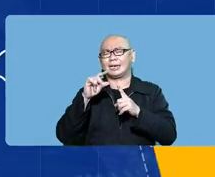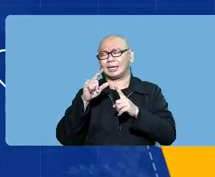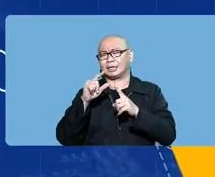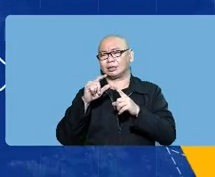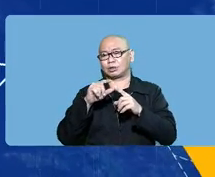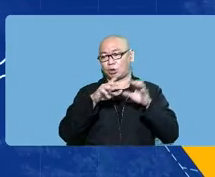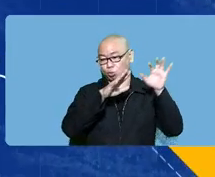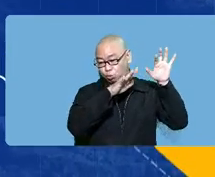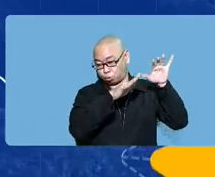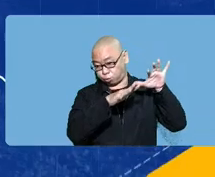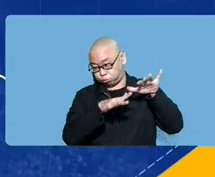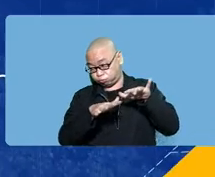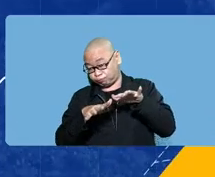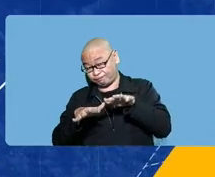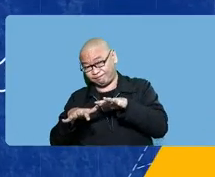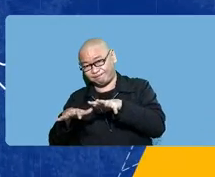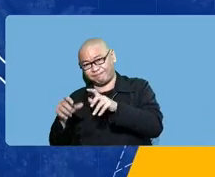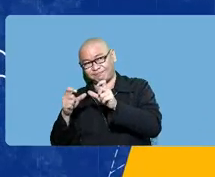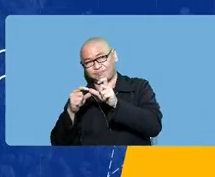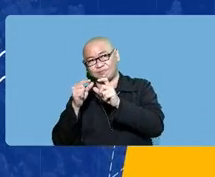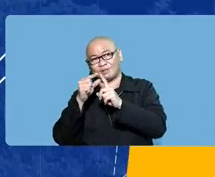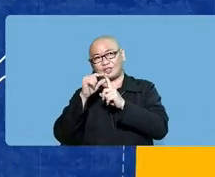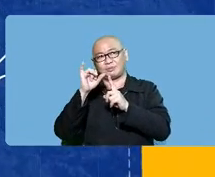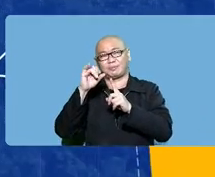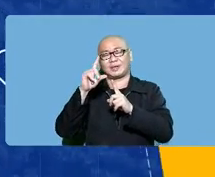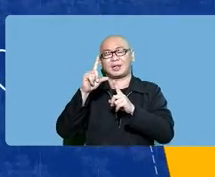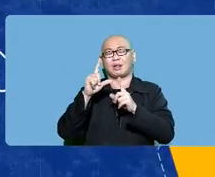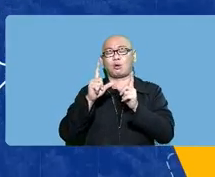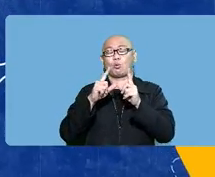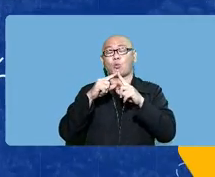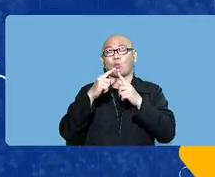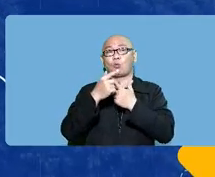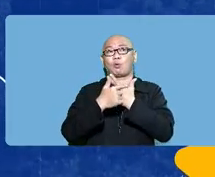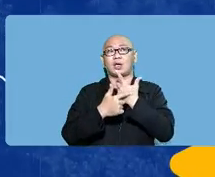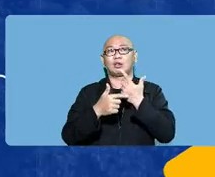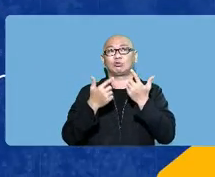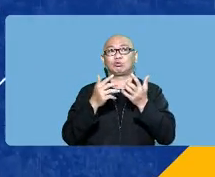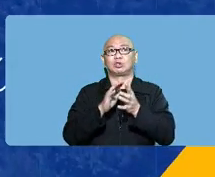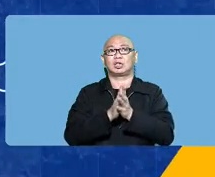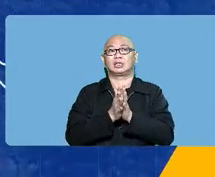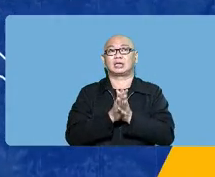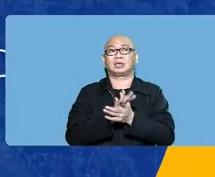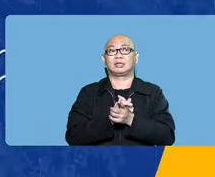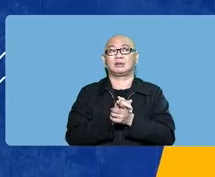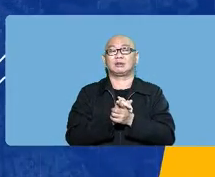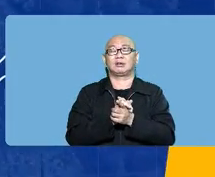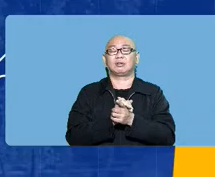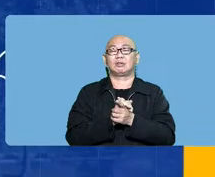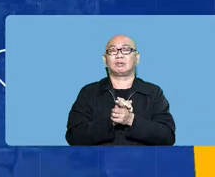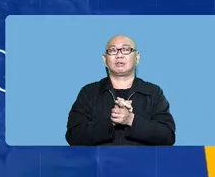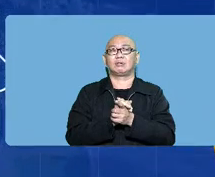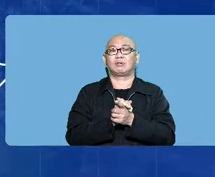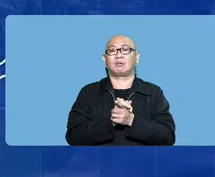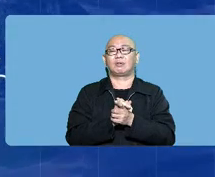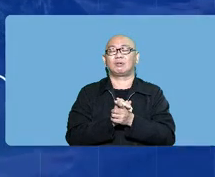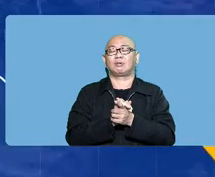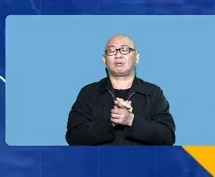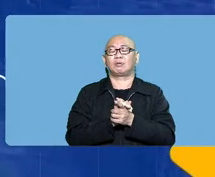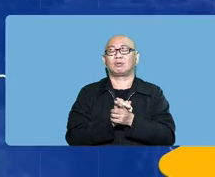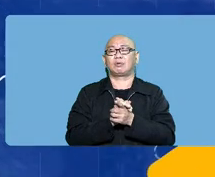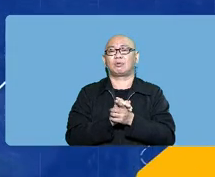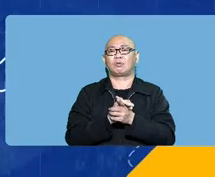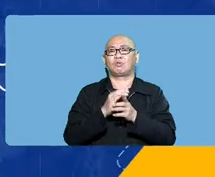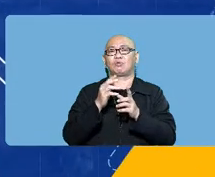saluran luncur spillway itu sudah terjadi fenomena fully develop. Fully develop